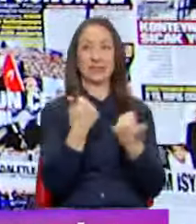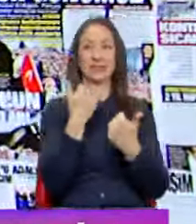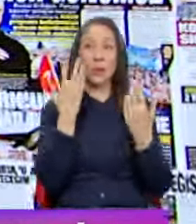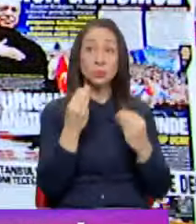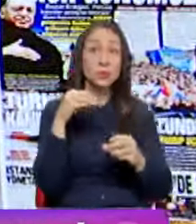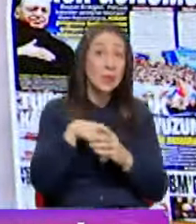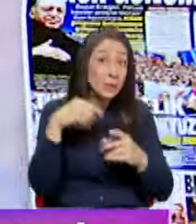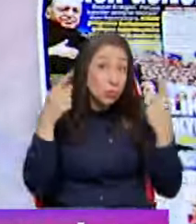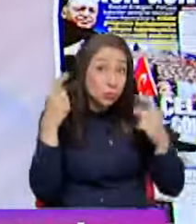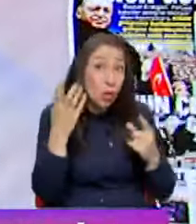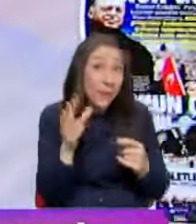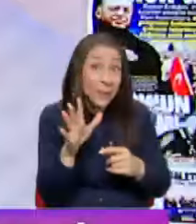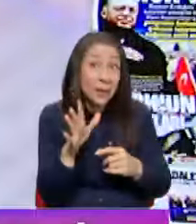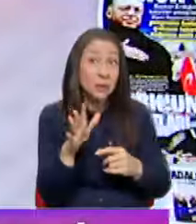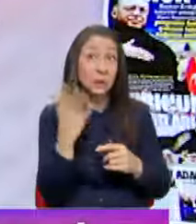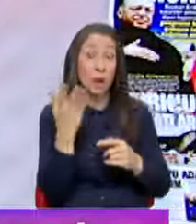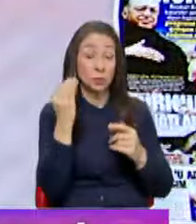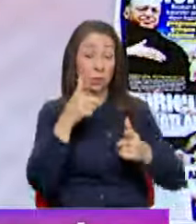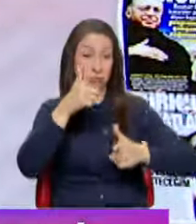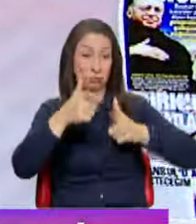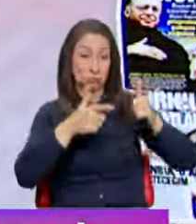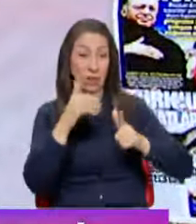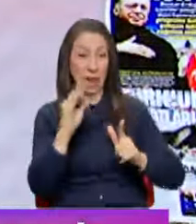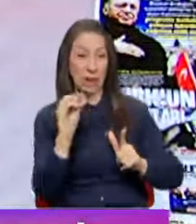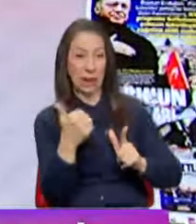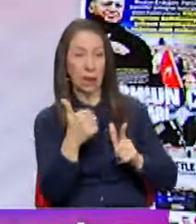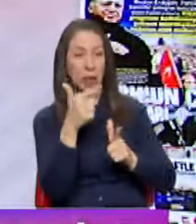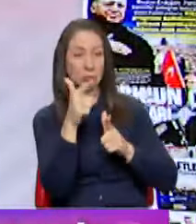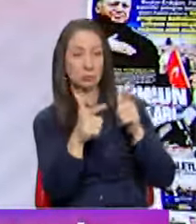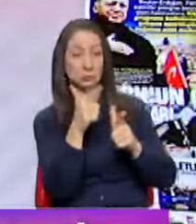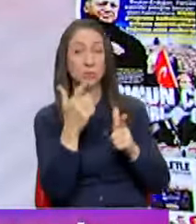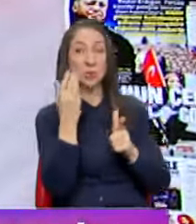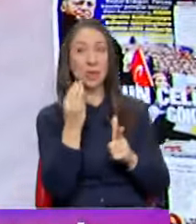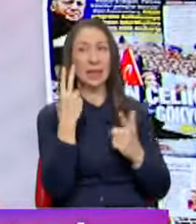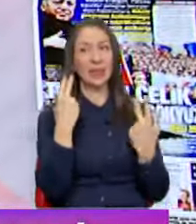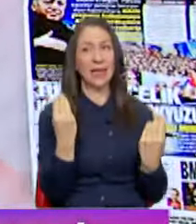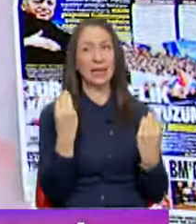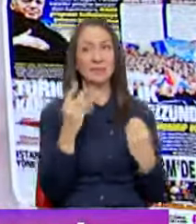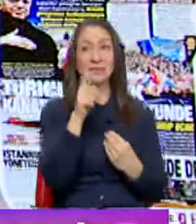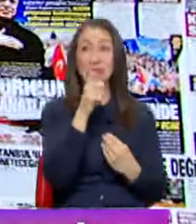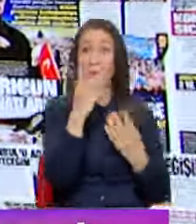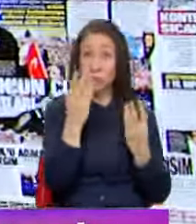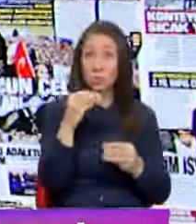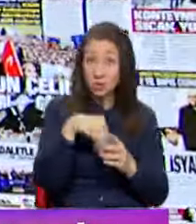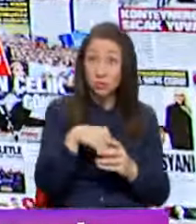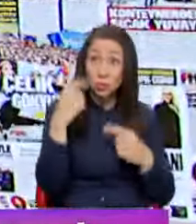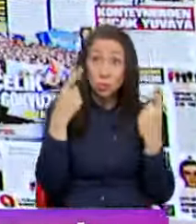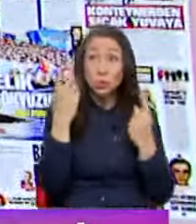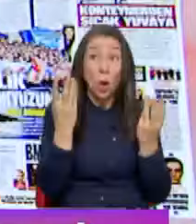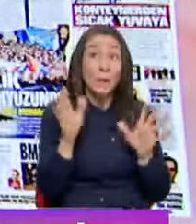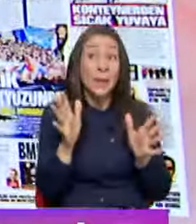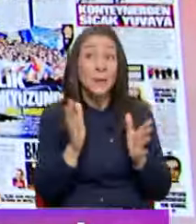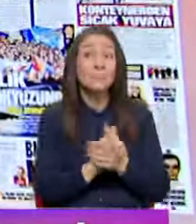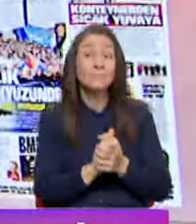diye düşünüyor olabilirler mi daha güzel görüntü daha kaliteli görüntü ve güzel tertemiz bir ses olsun diye düşünmüş